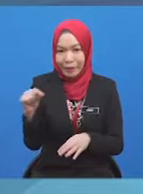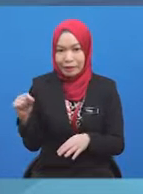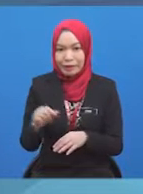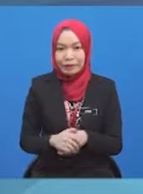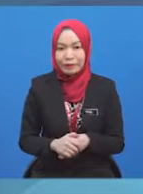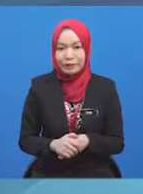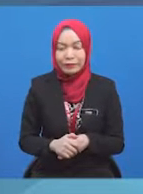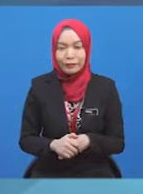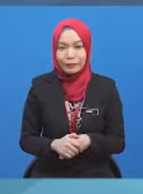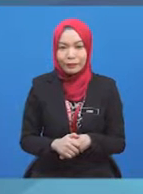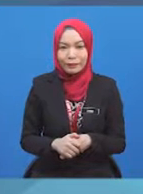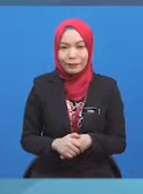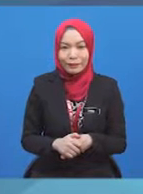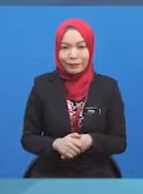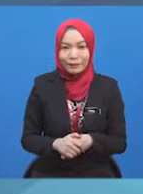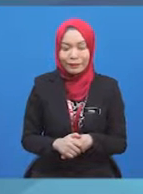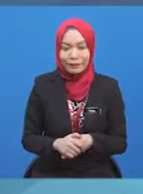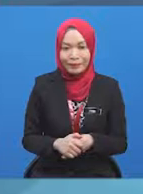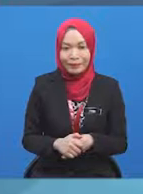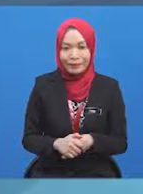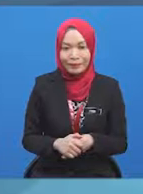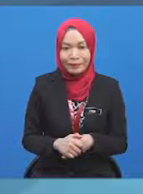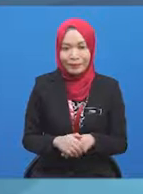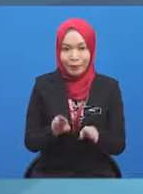Adobe Illustrator.